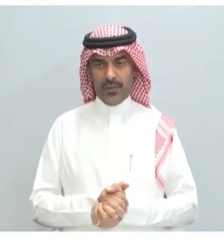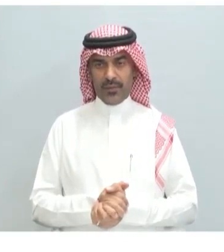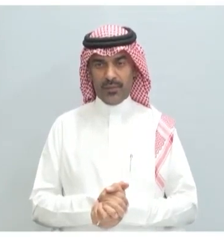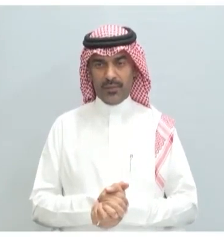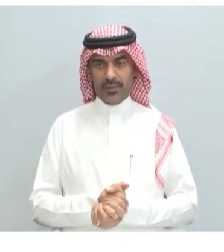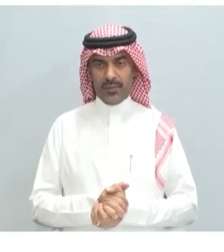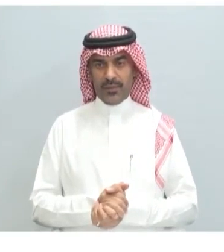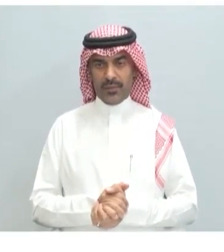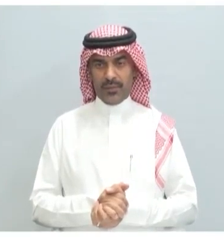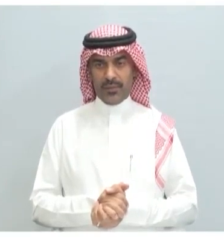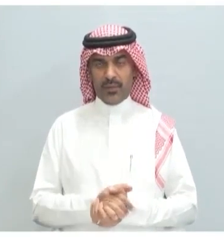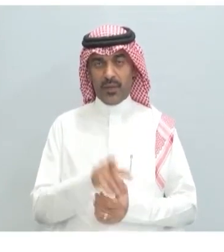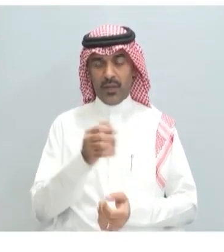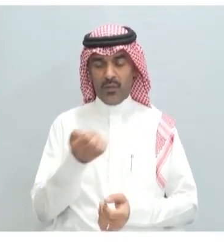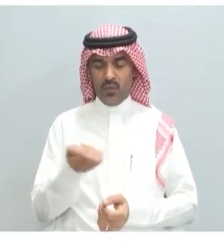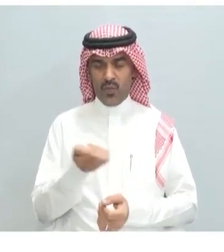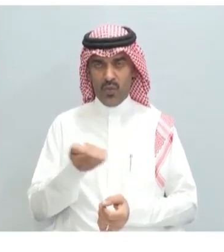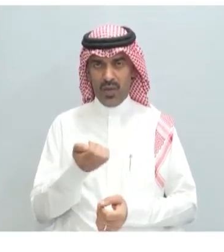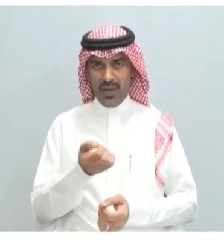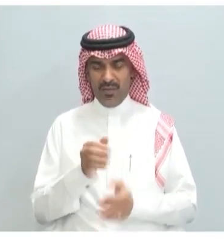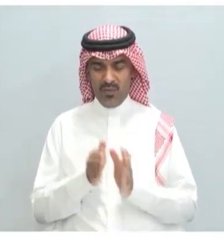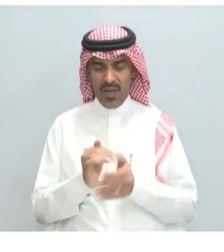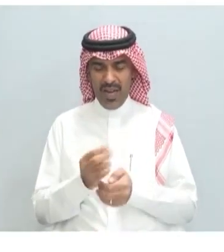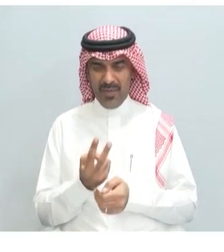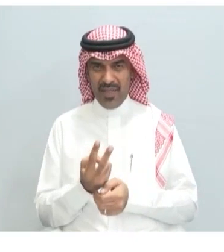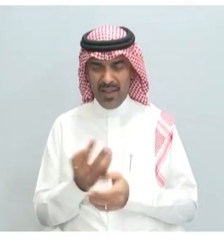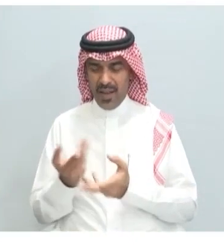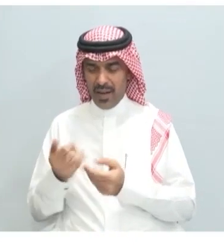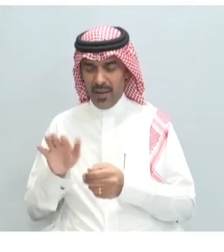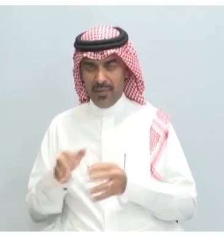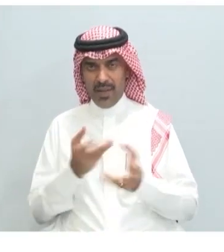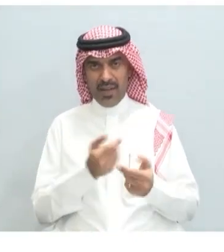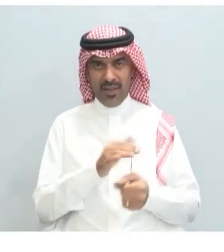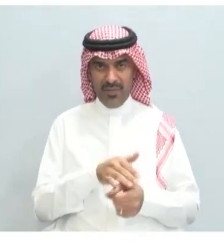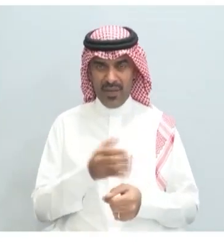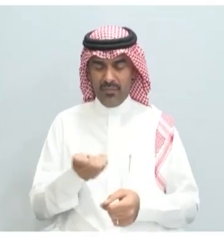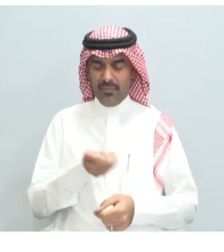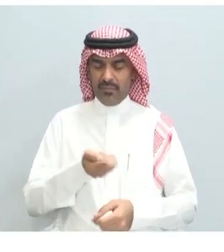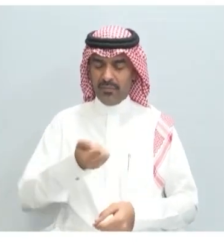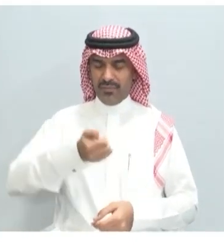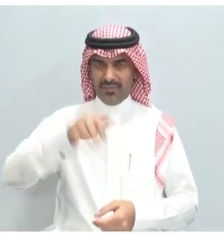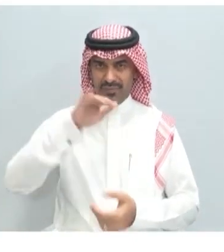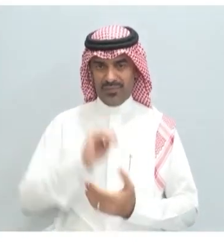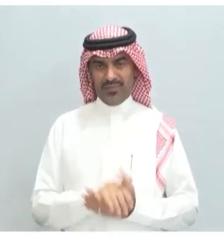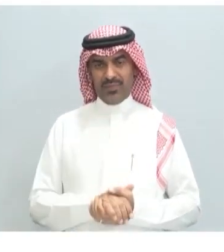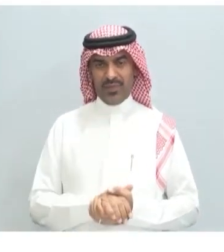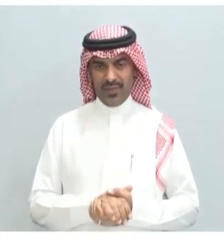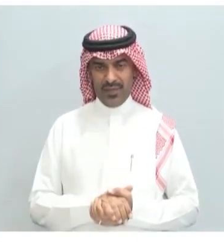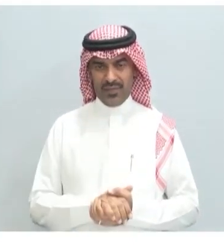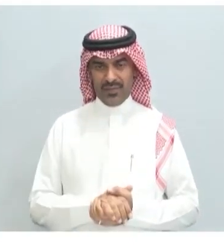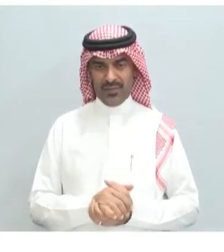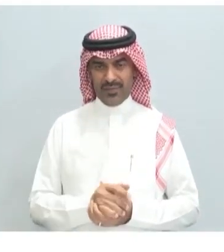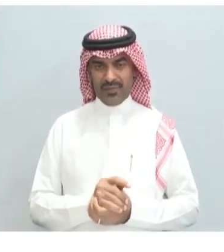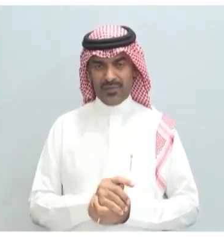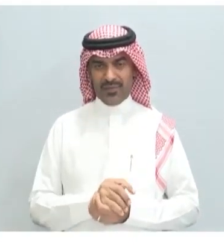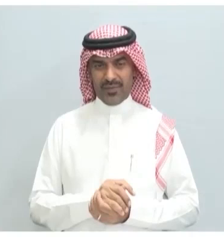2 اي اذا رمي مكعبان مرقم متمايزان اذا نفس السؤال المعتاد اللي هو واحد وواد